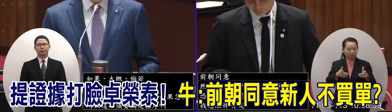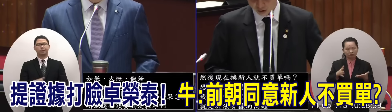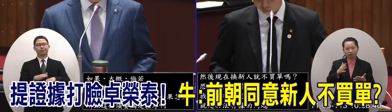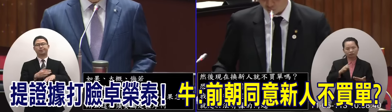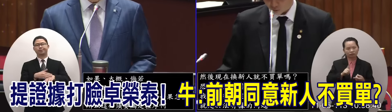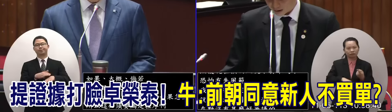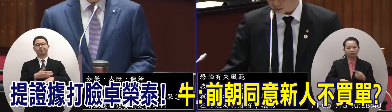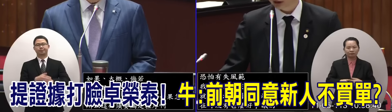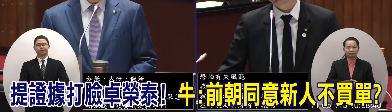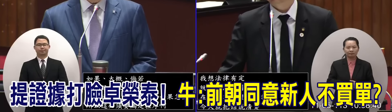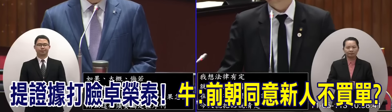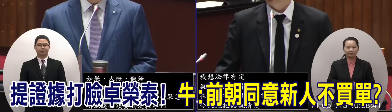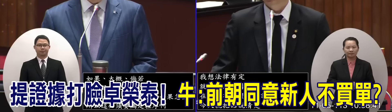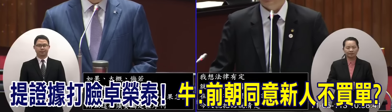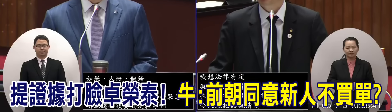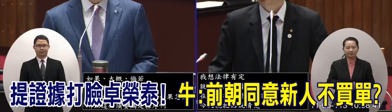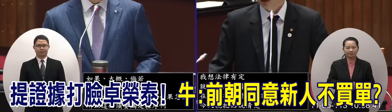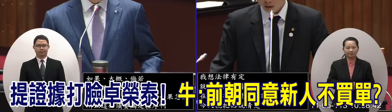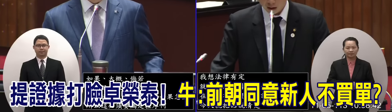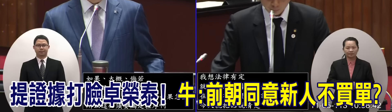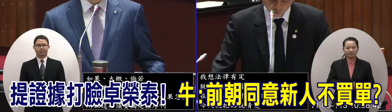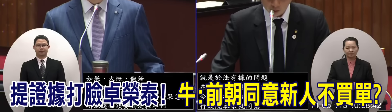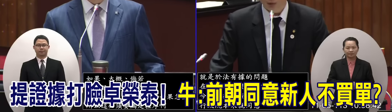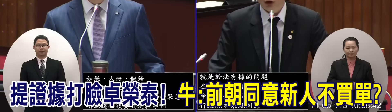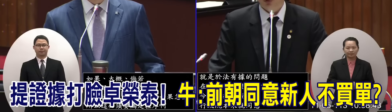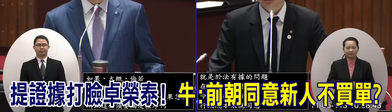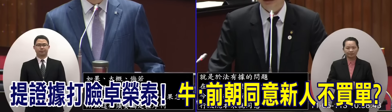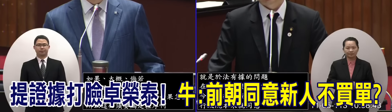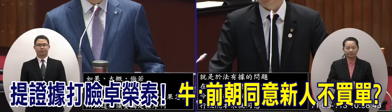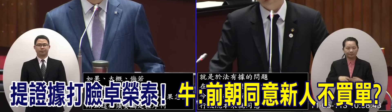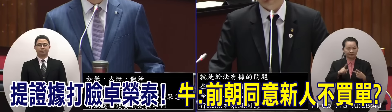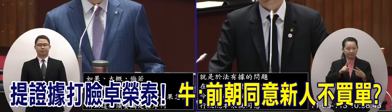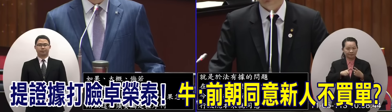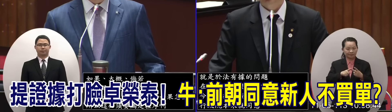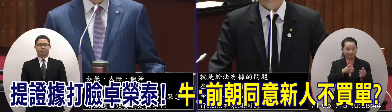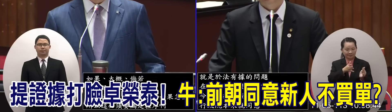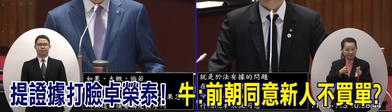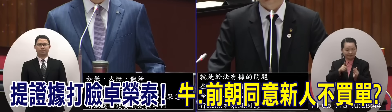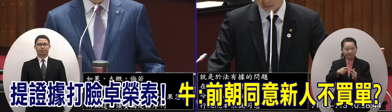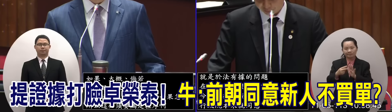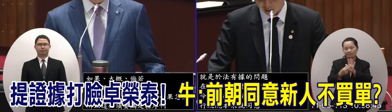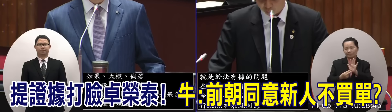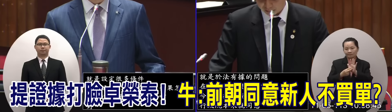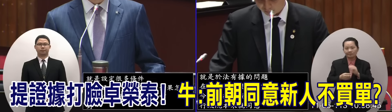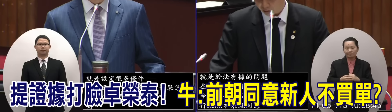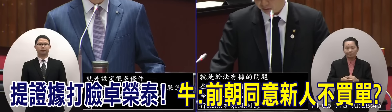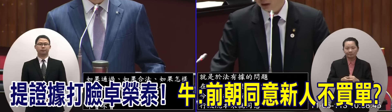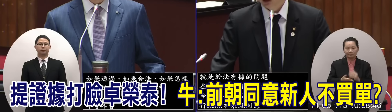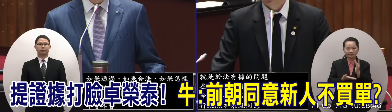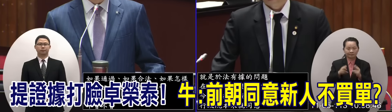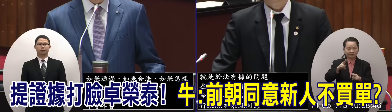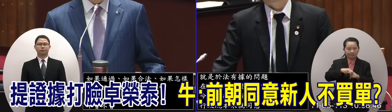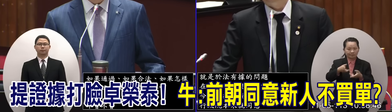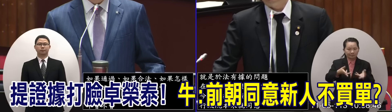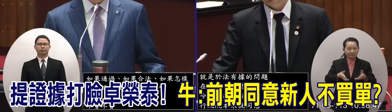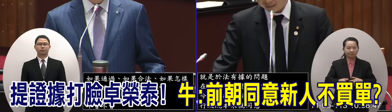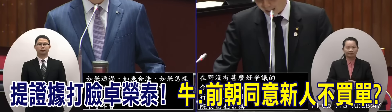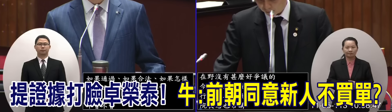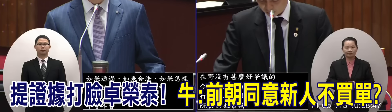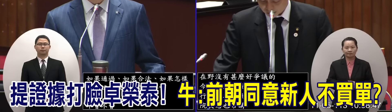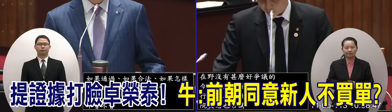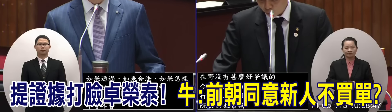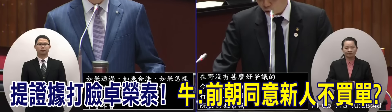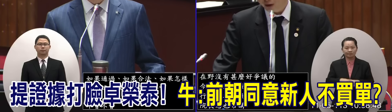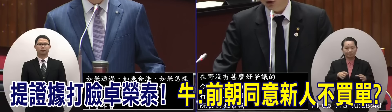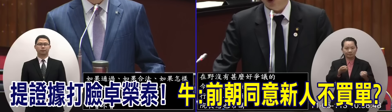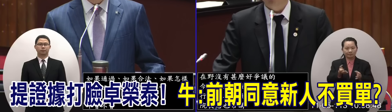从法律的角度，我们要提醒卓院长。第二个部分，我们要从理的角度哦，来论述一下这个禁法补偿的道理。这个首先谈